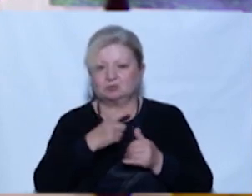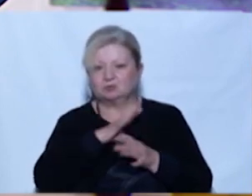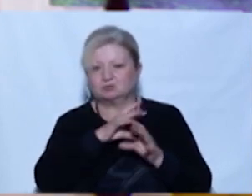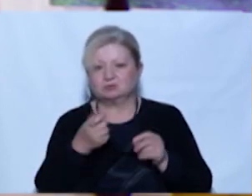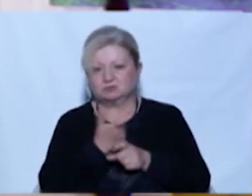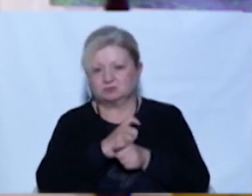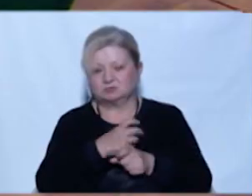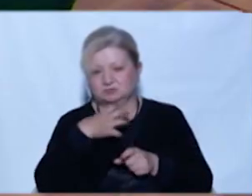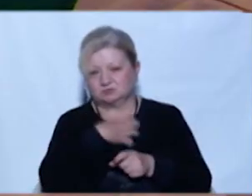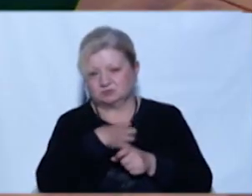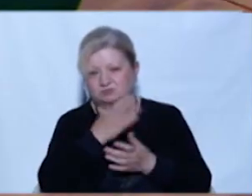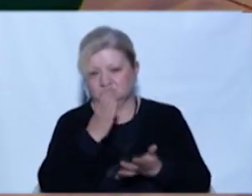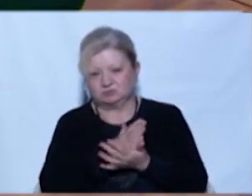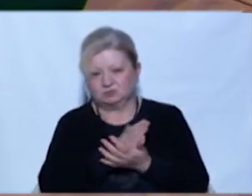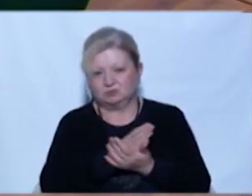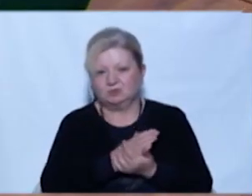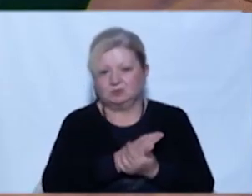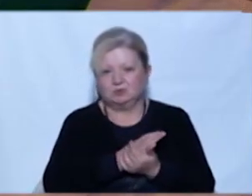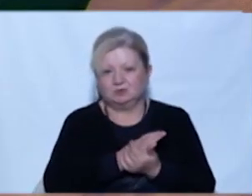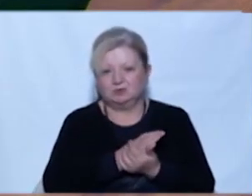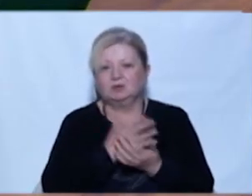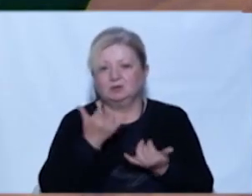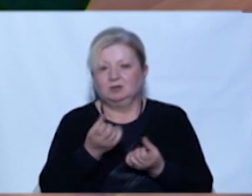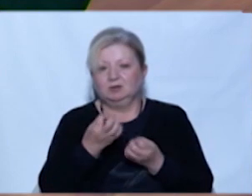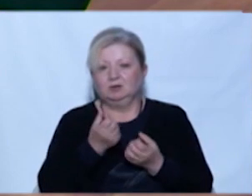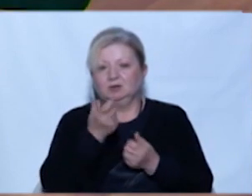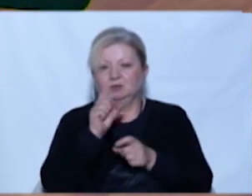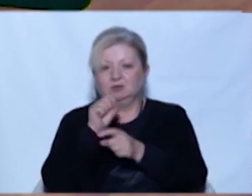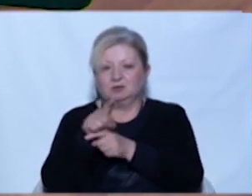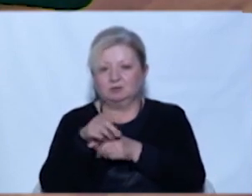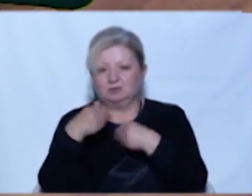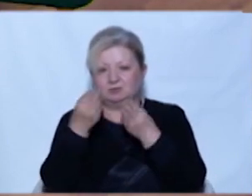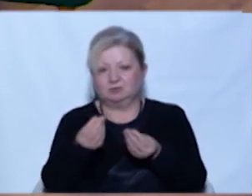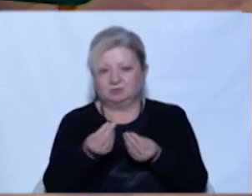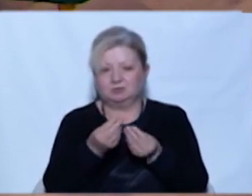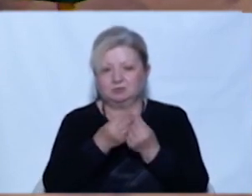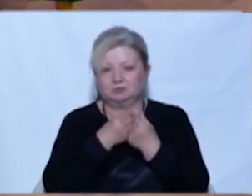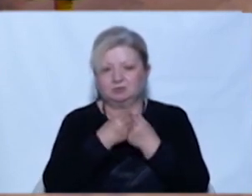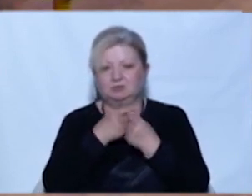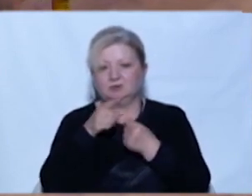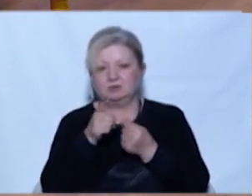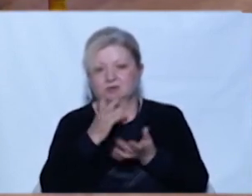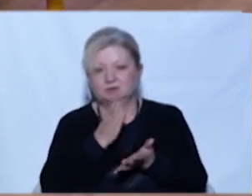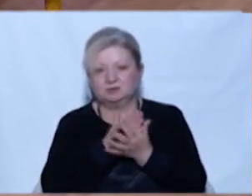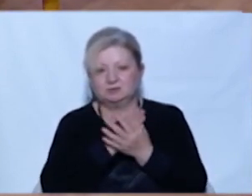მეტად აუცილებელი. ახლა კიდევ რამდენიმე დავალებას მოგცემთ. ეს არის